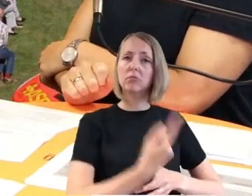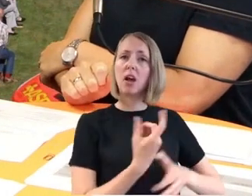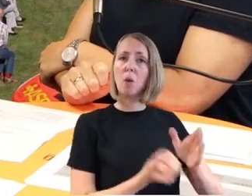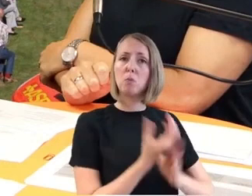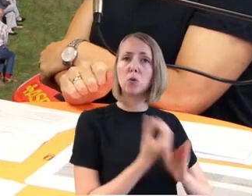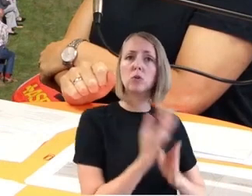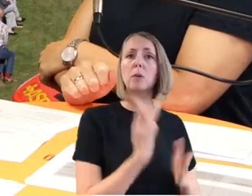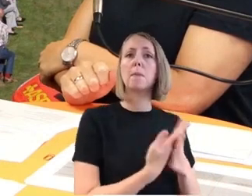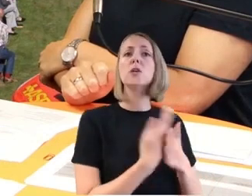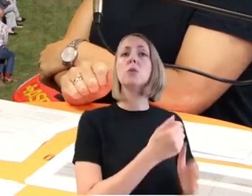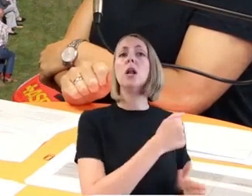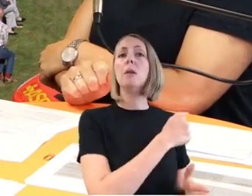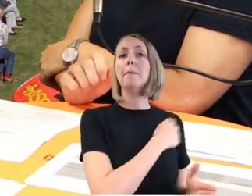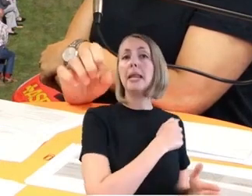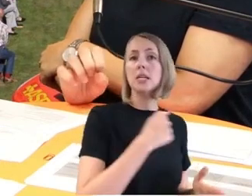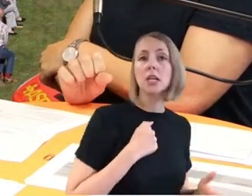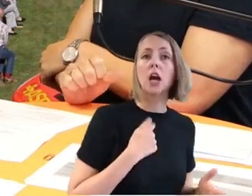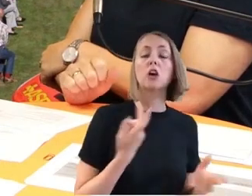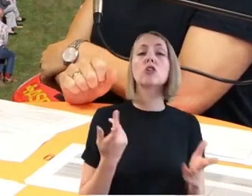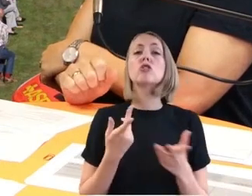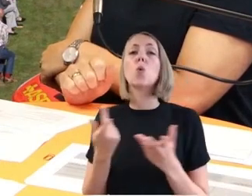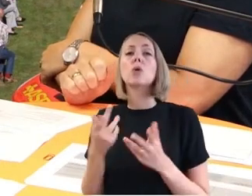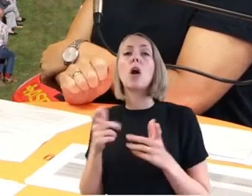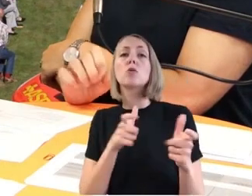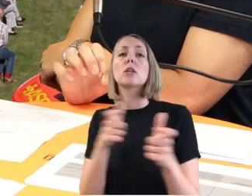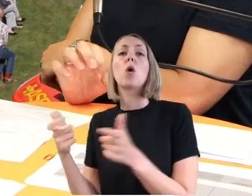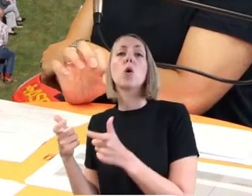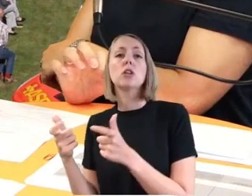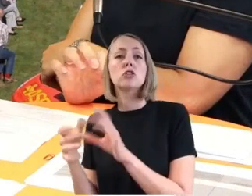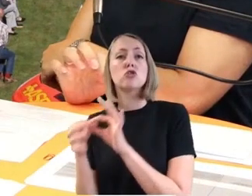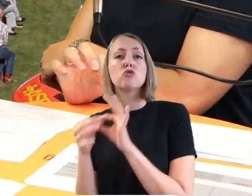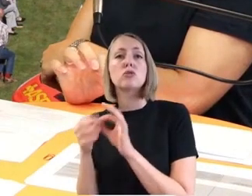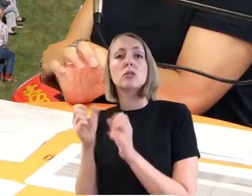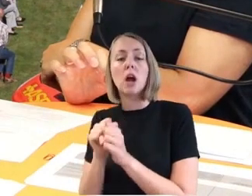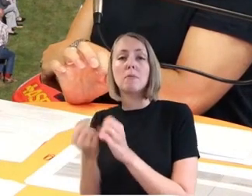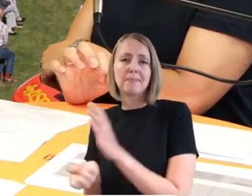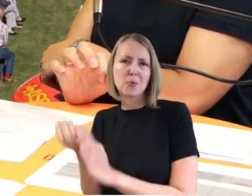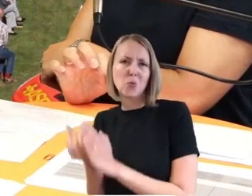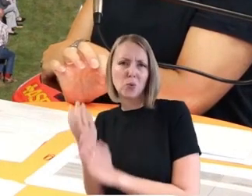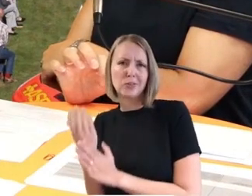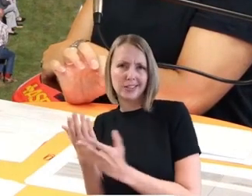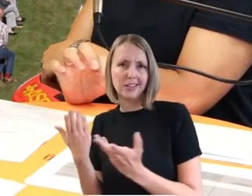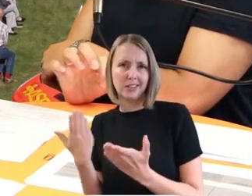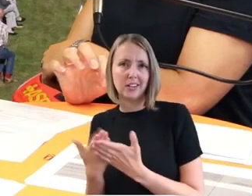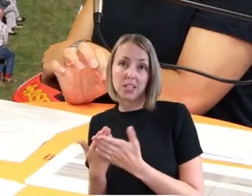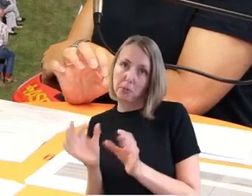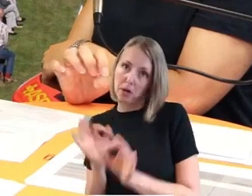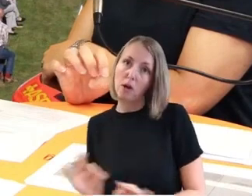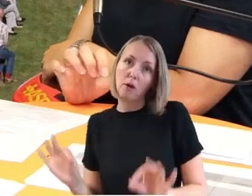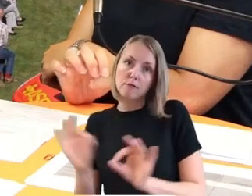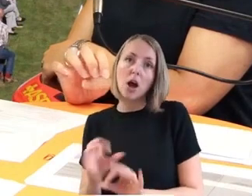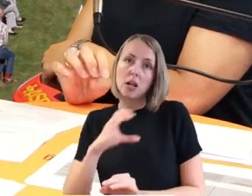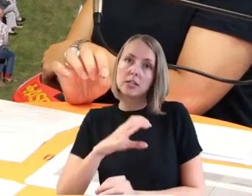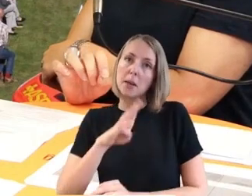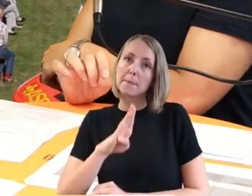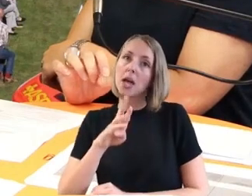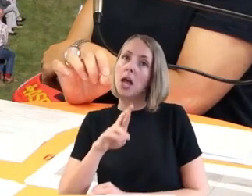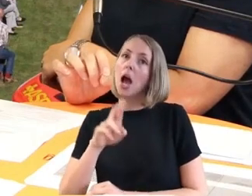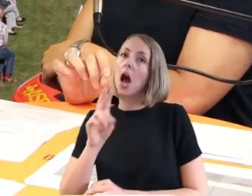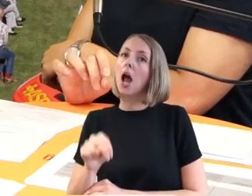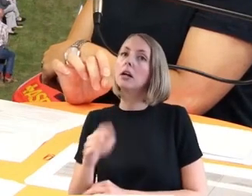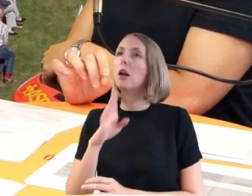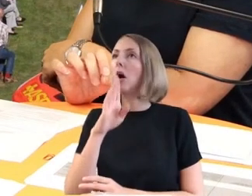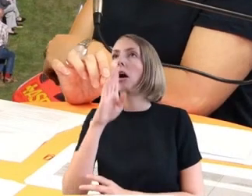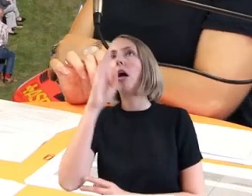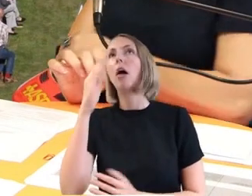für militärisch oder kriminell terroristische zwecke so dass also seweryn ereignisse durchaus möglich sind ich